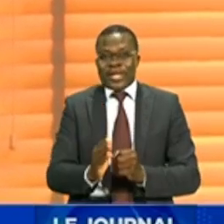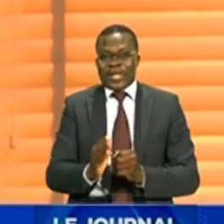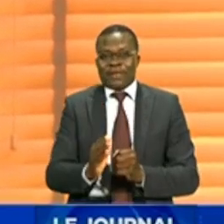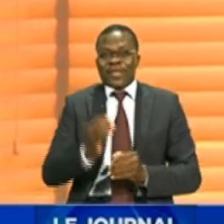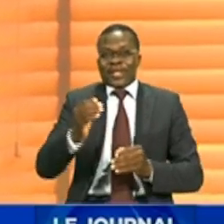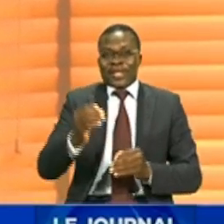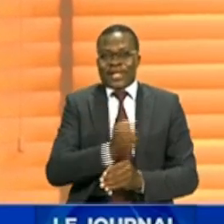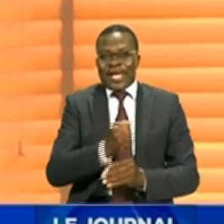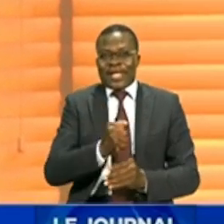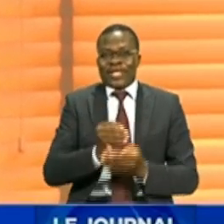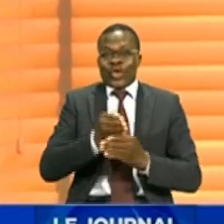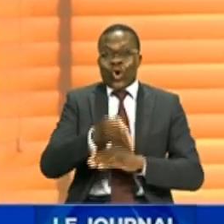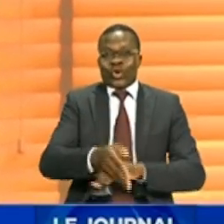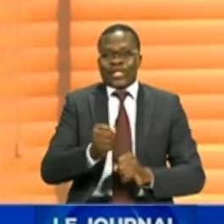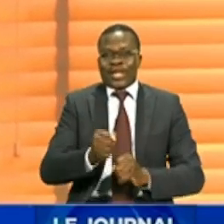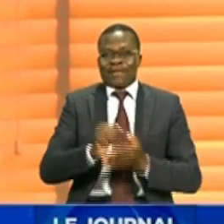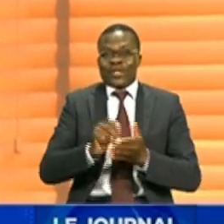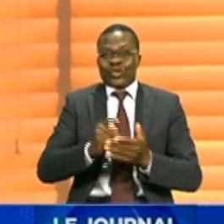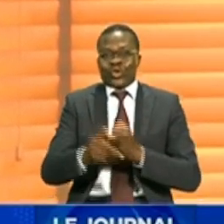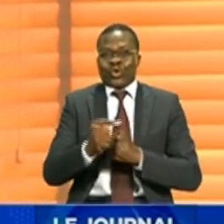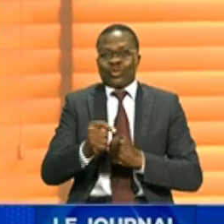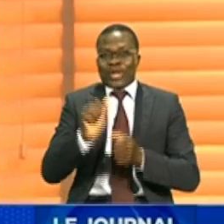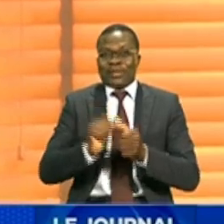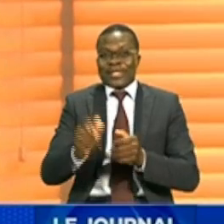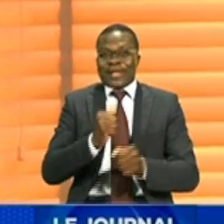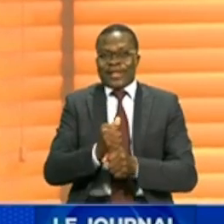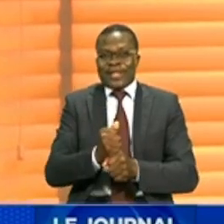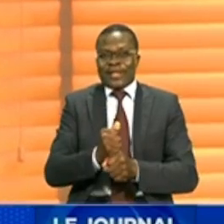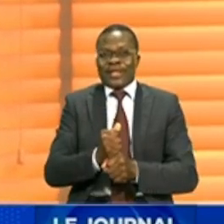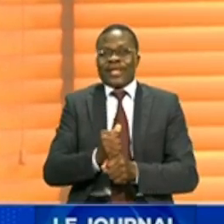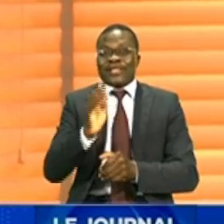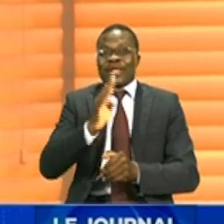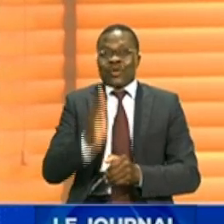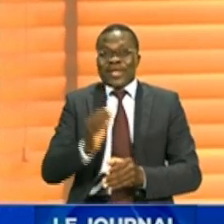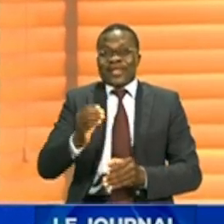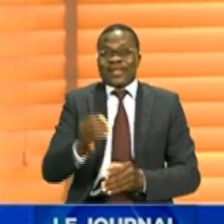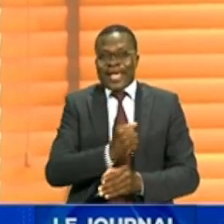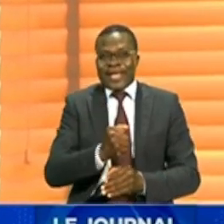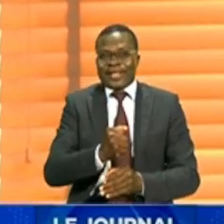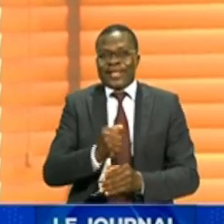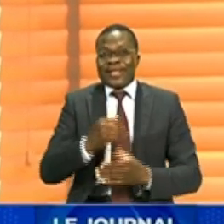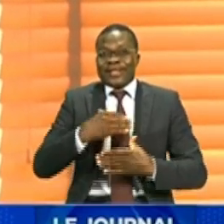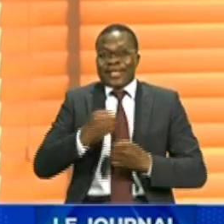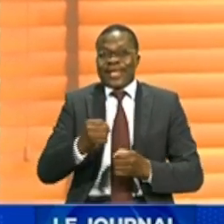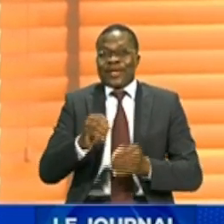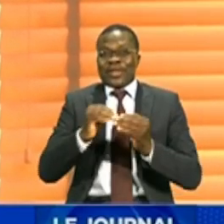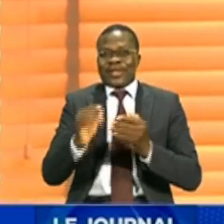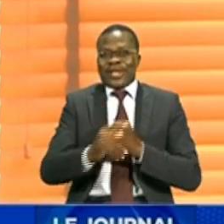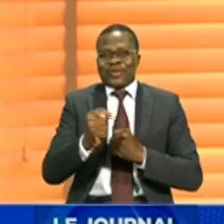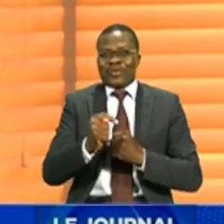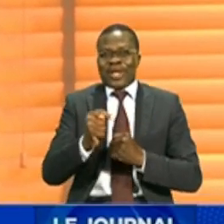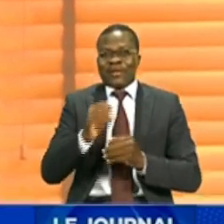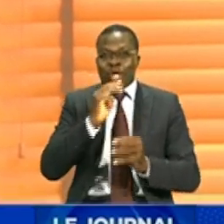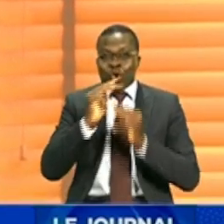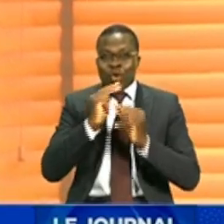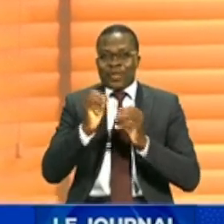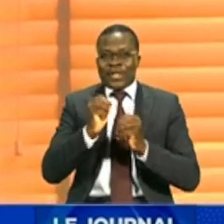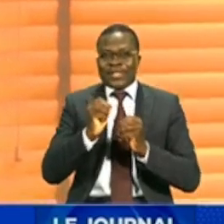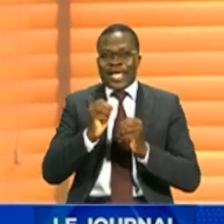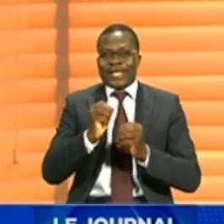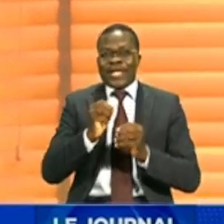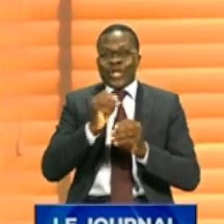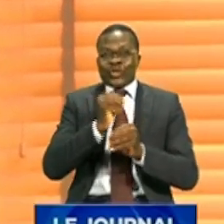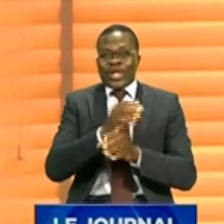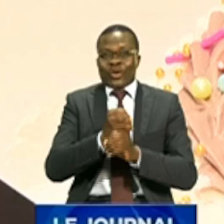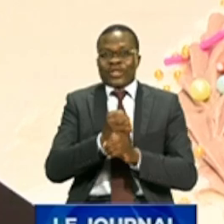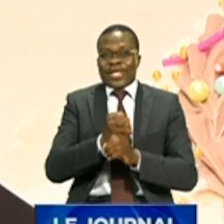qui gagnent au travers de ce programme chaque année. C'est le Bénin qui gagne. J'ai beaucoup aimé également le message de la conseillère